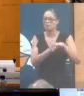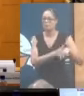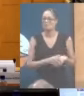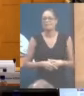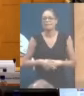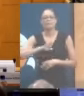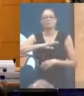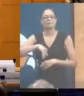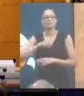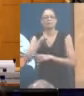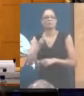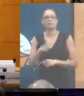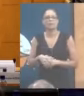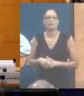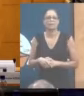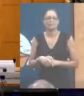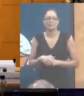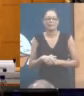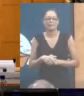Dernière question de ce QAE.